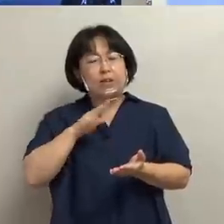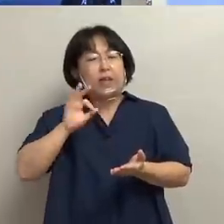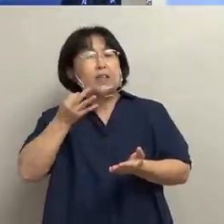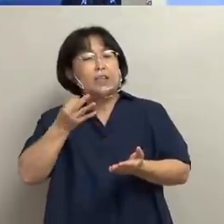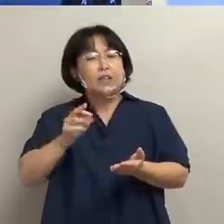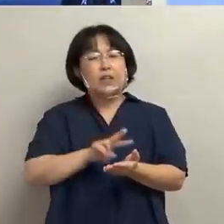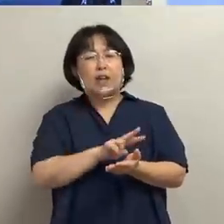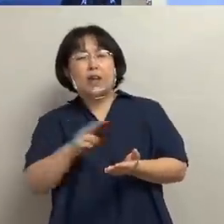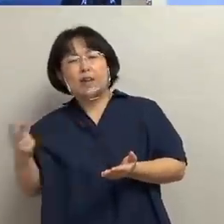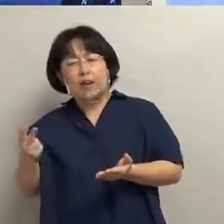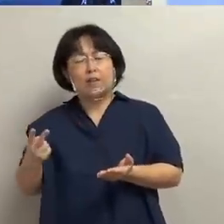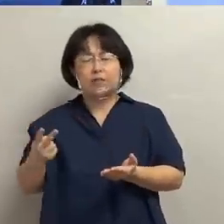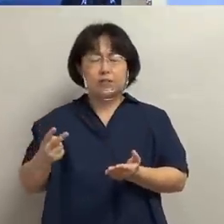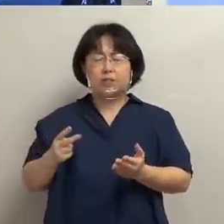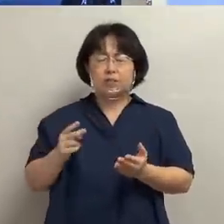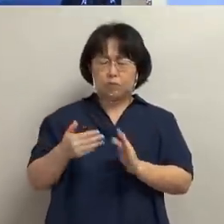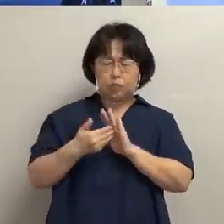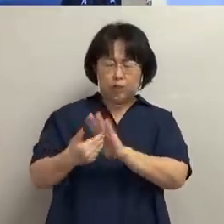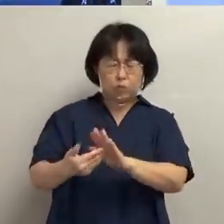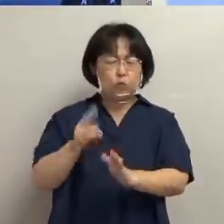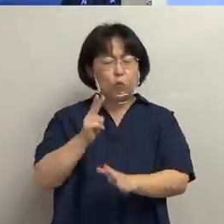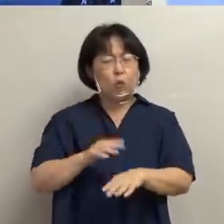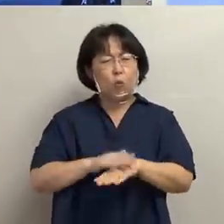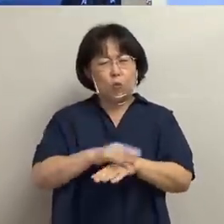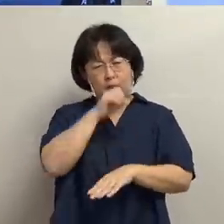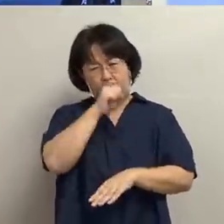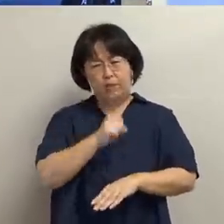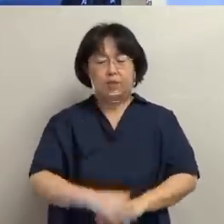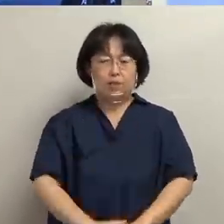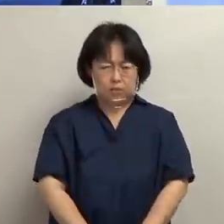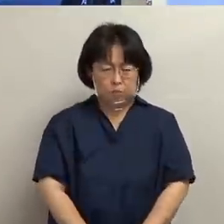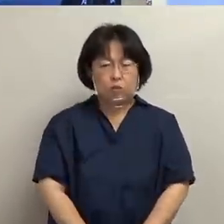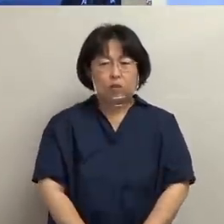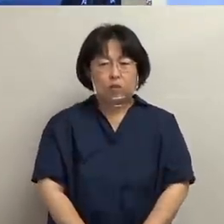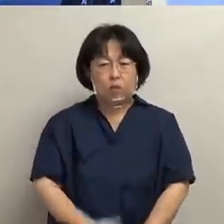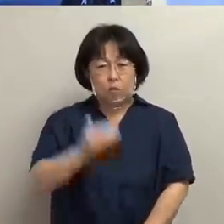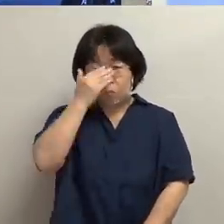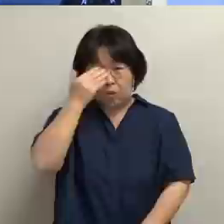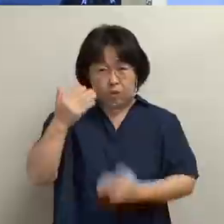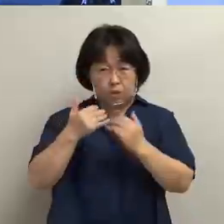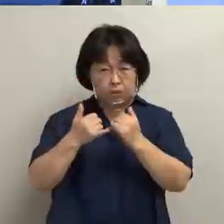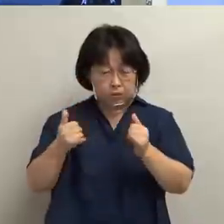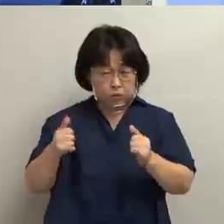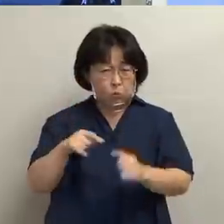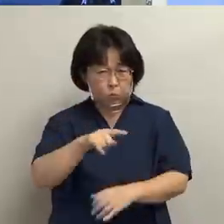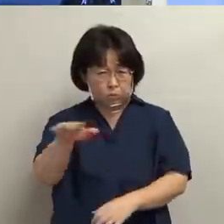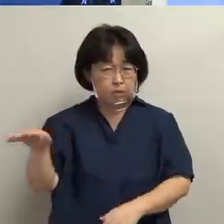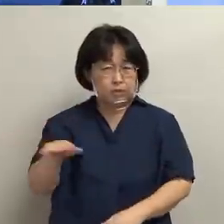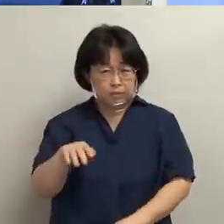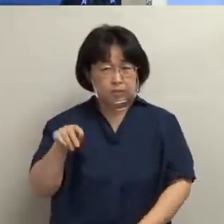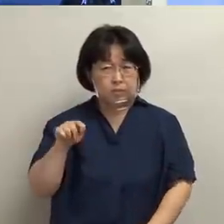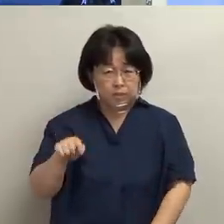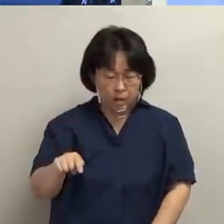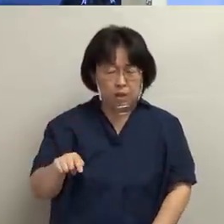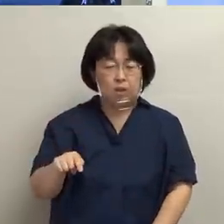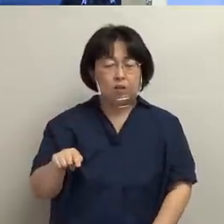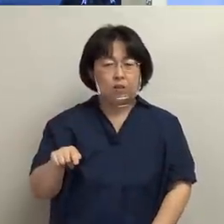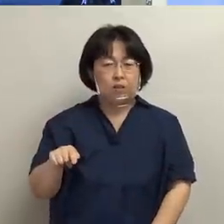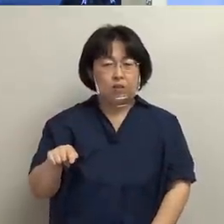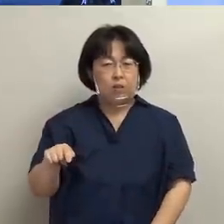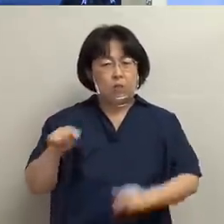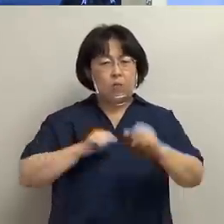方がいいということとかやっぱりですね若者の性質として行動